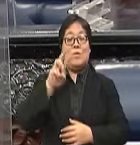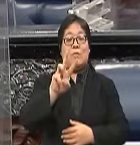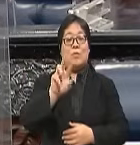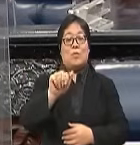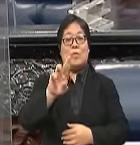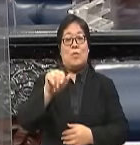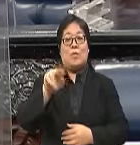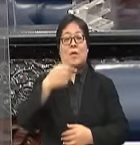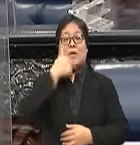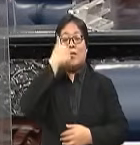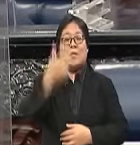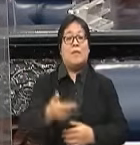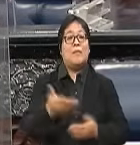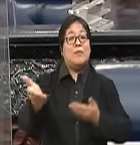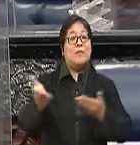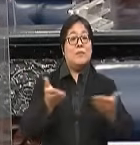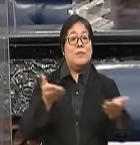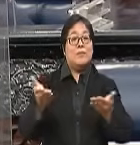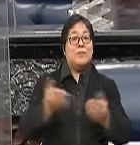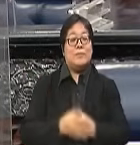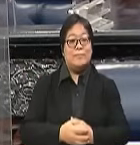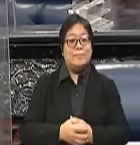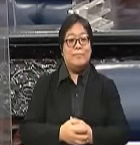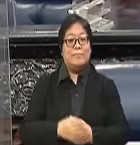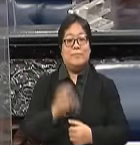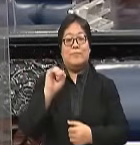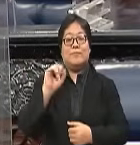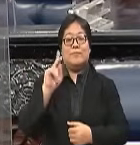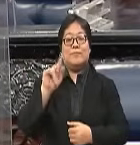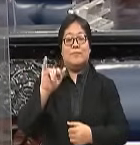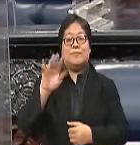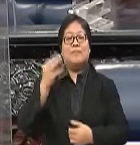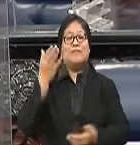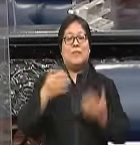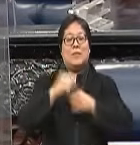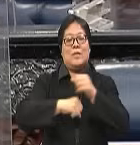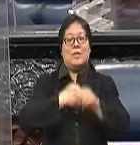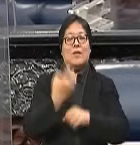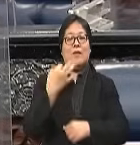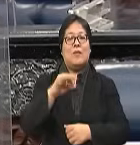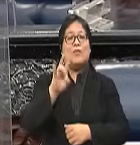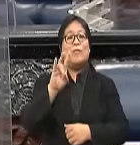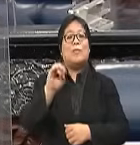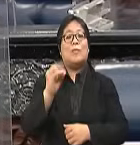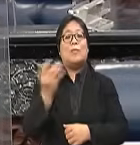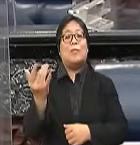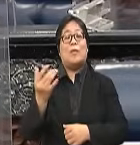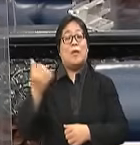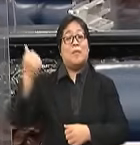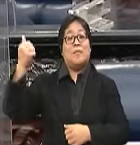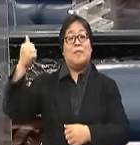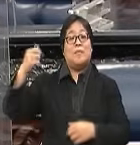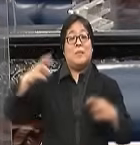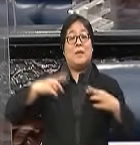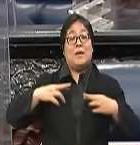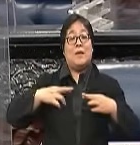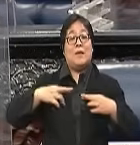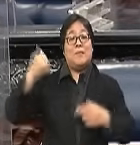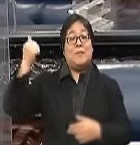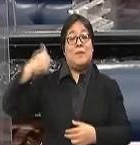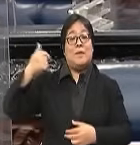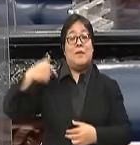sudah lama berdebat Hai steam-q mungkin tahun 70-an dia Vincent